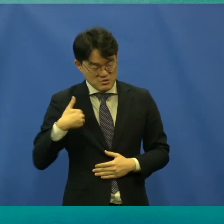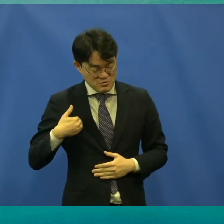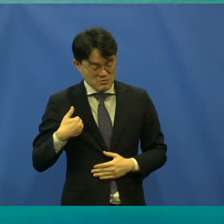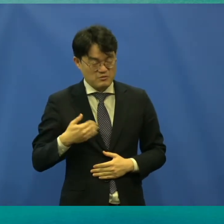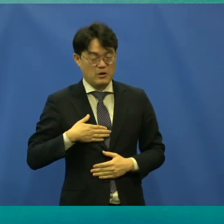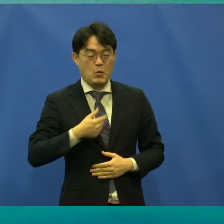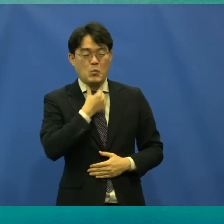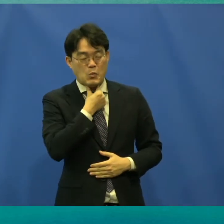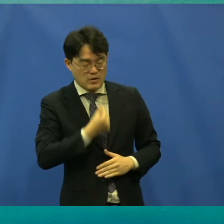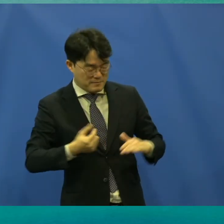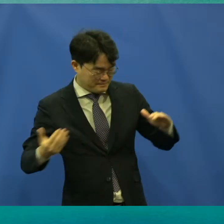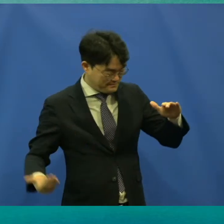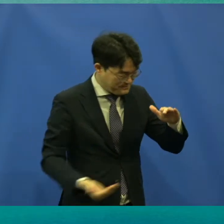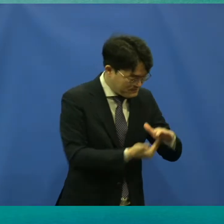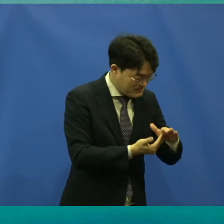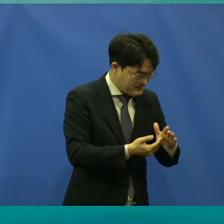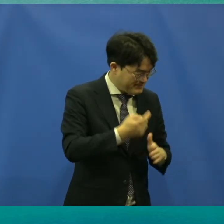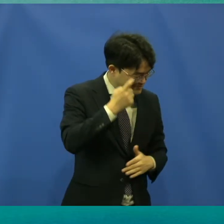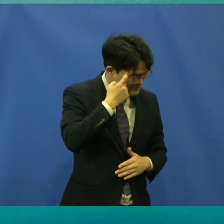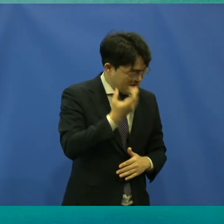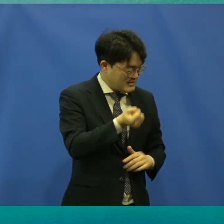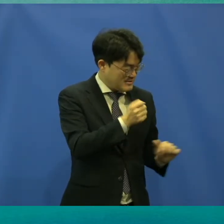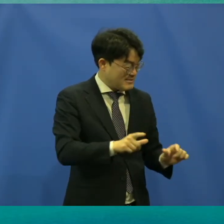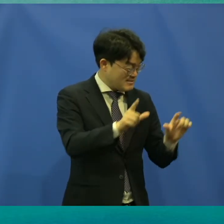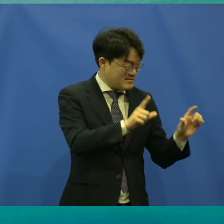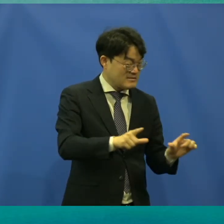쫓아갑니다. 근데 하나님이